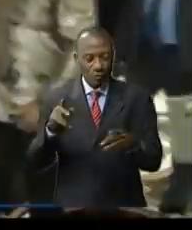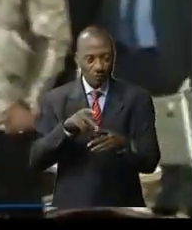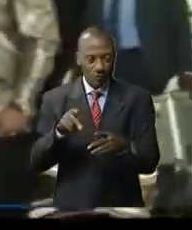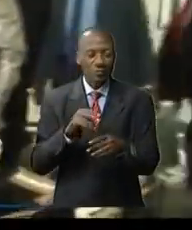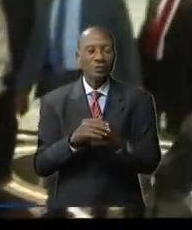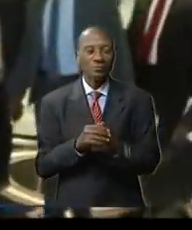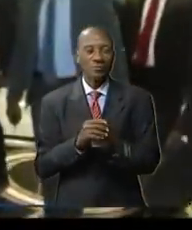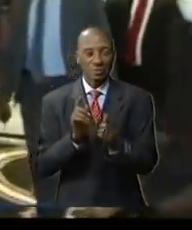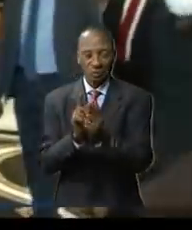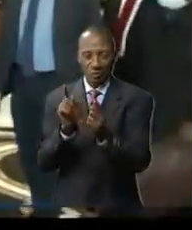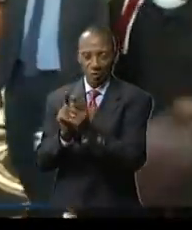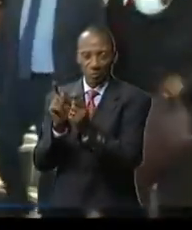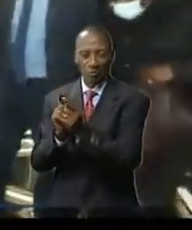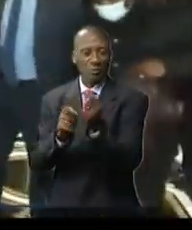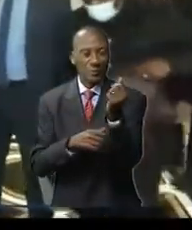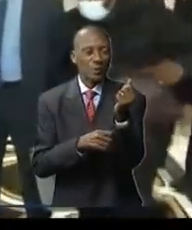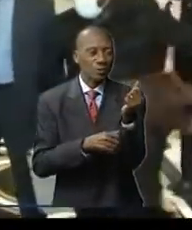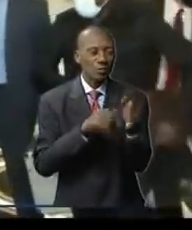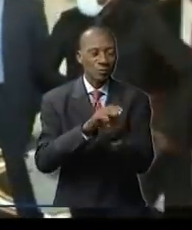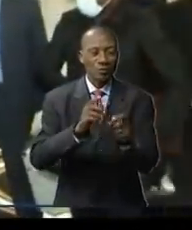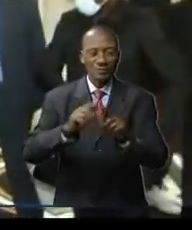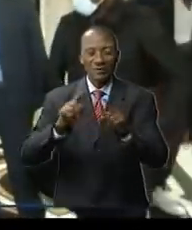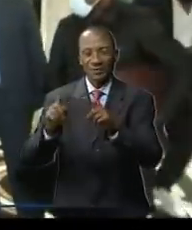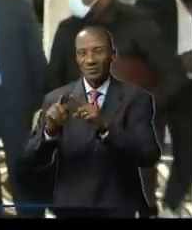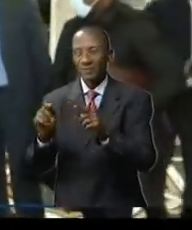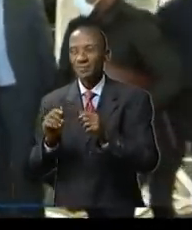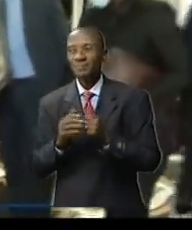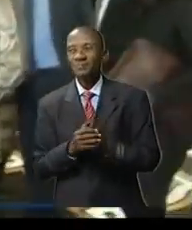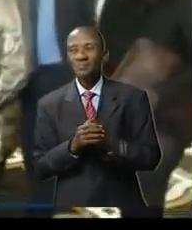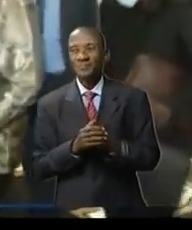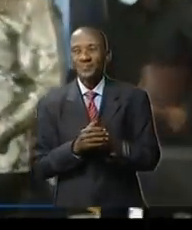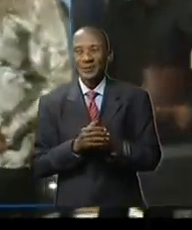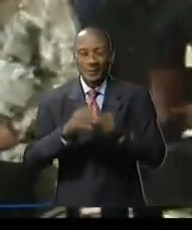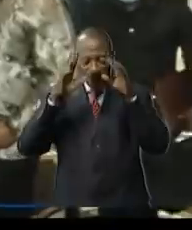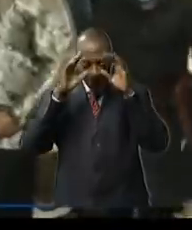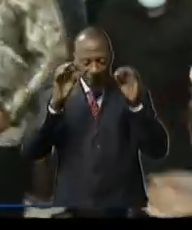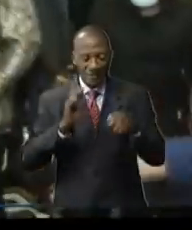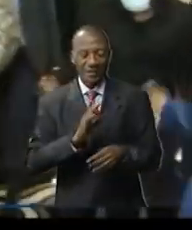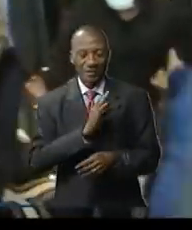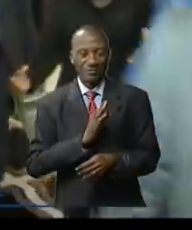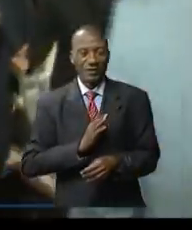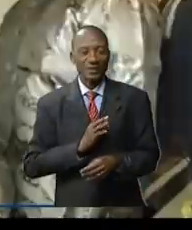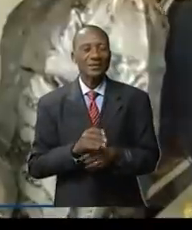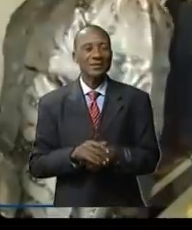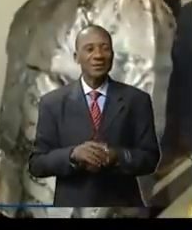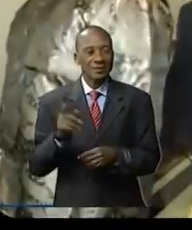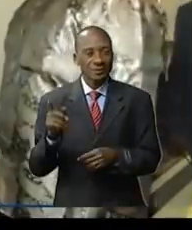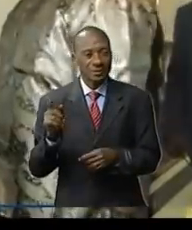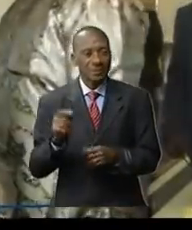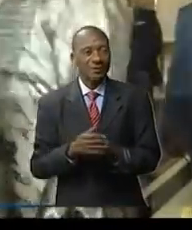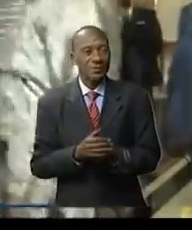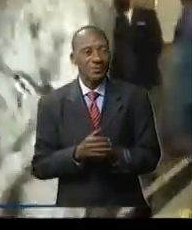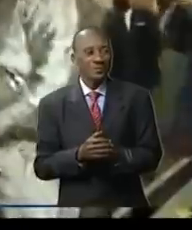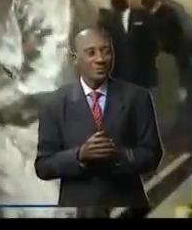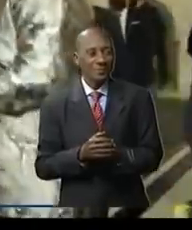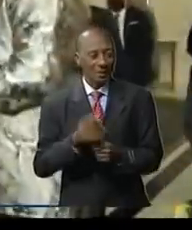l'avaient précédé. Le président Félix Antoine Tshisekedi Tshilombo est arrivé la veille de son grand oral à la tribune des Nations